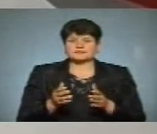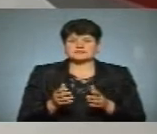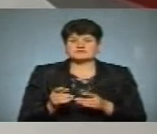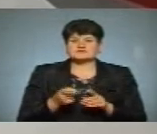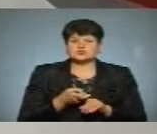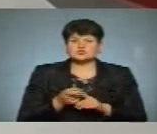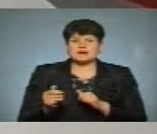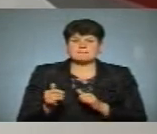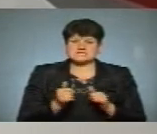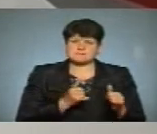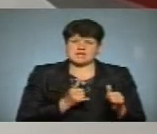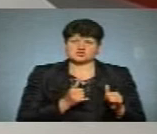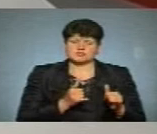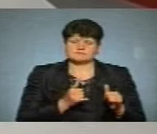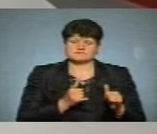забезпеченням